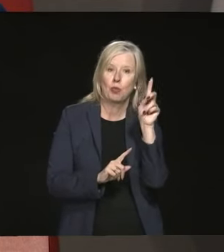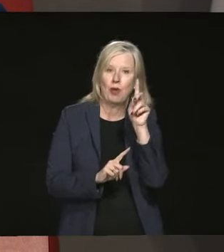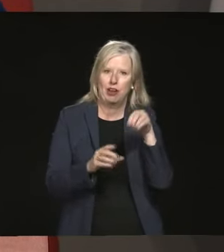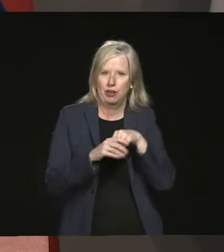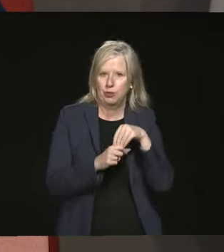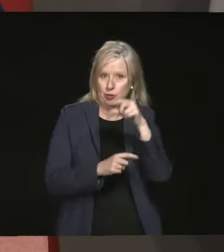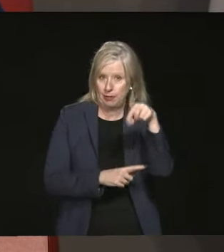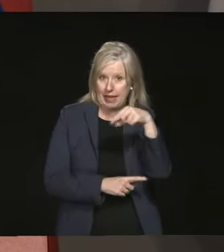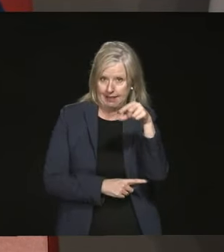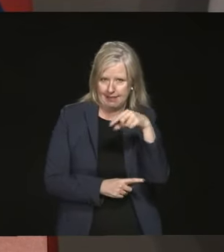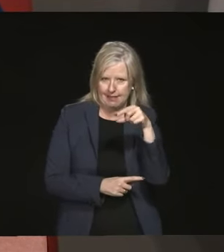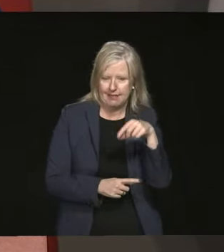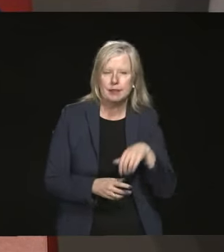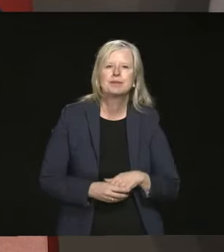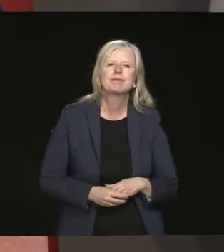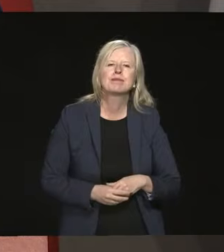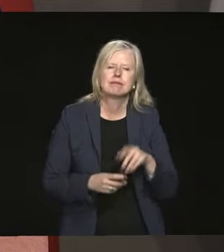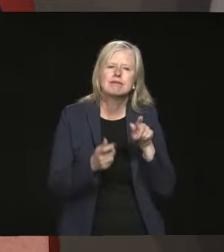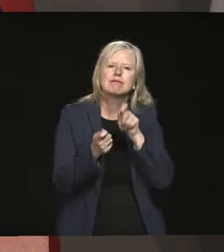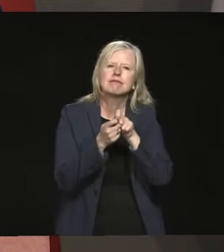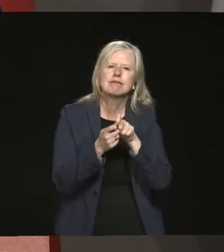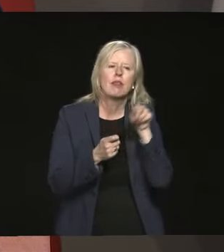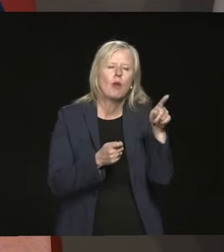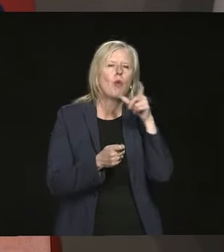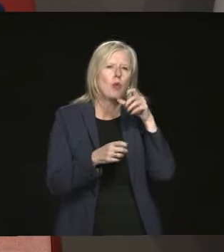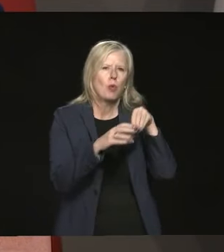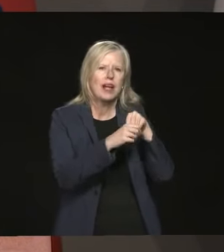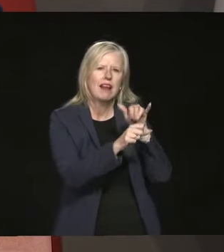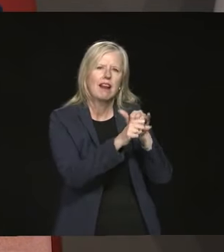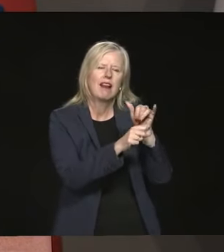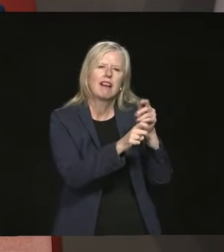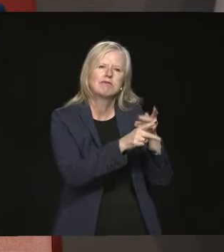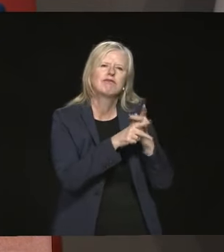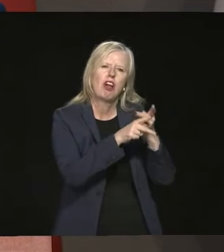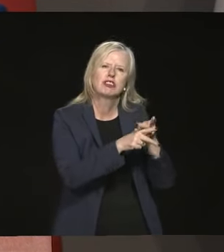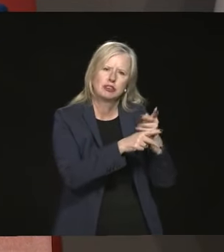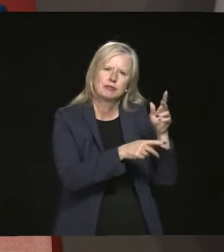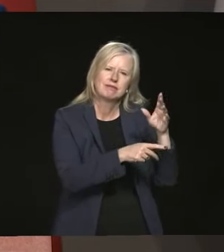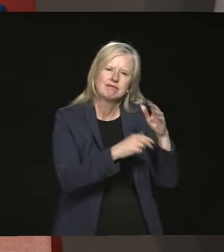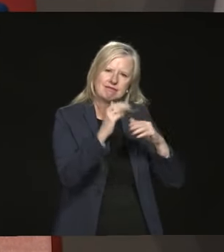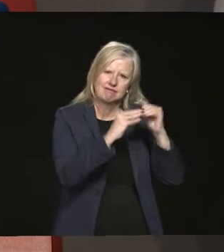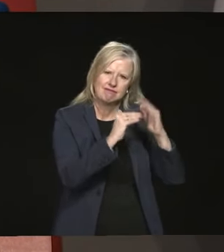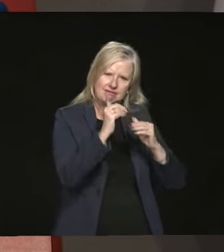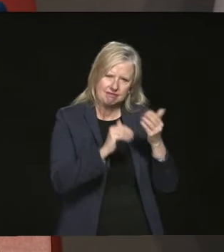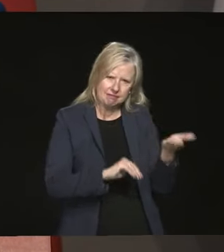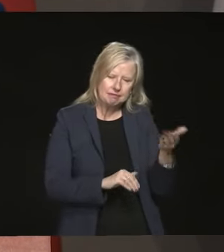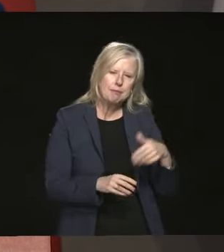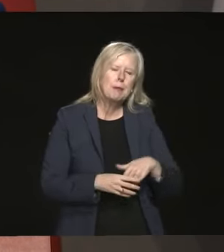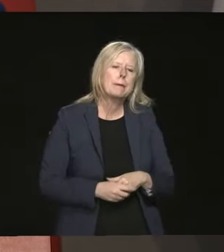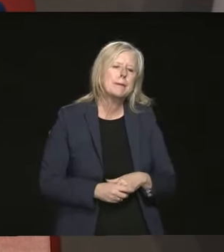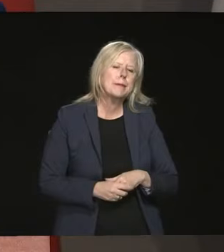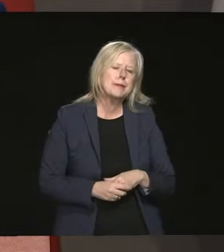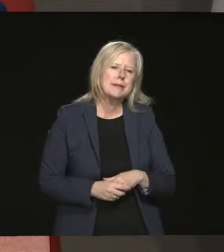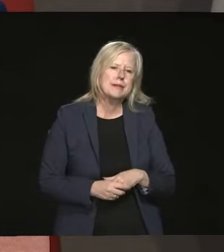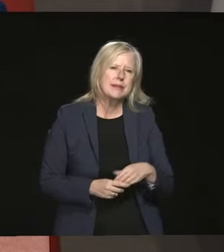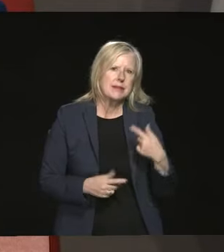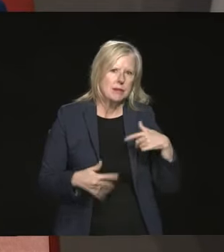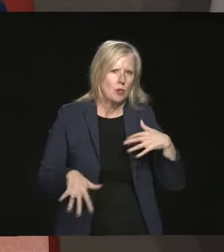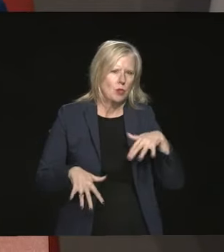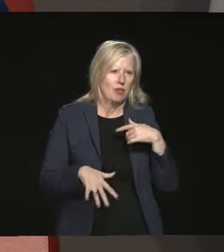de longue durée. Nous sommes tous interpellés et même bouleversés par la situation dans laquelle beaucoup de ces aînés se